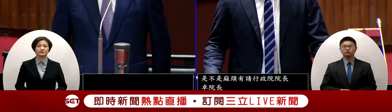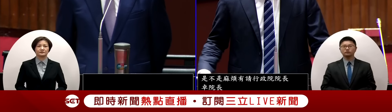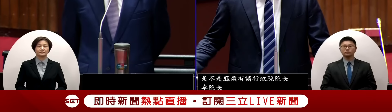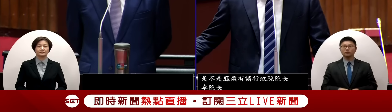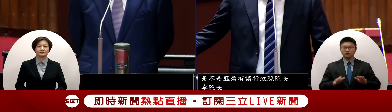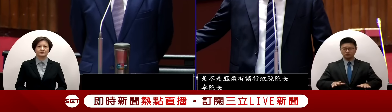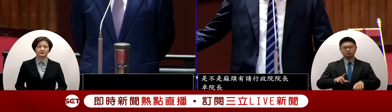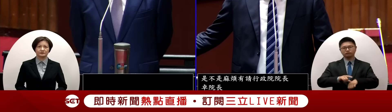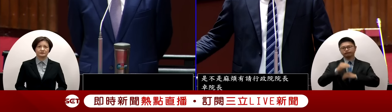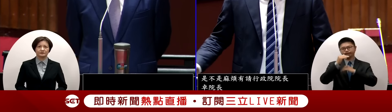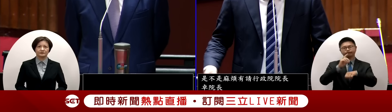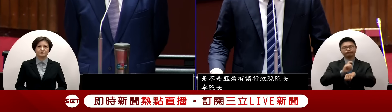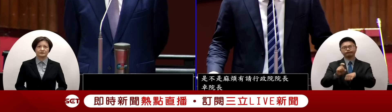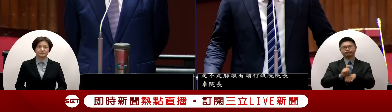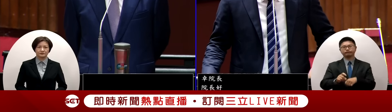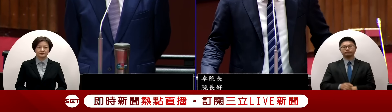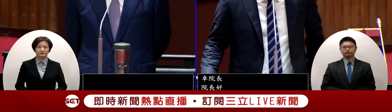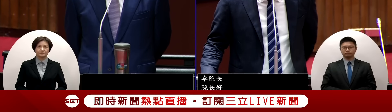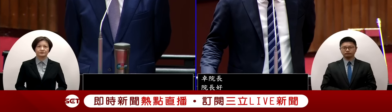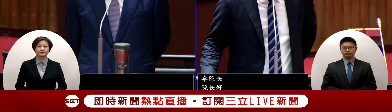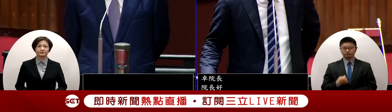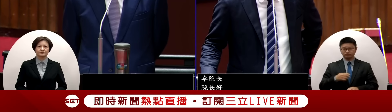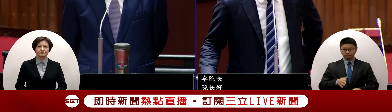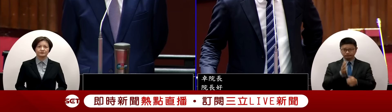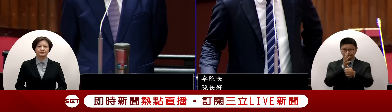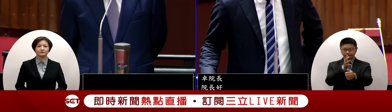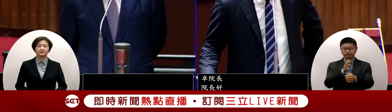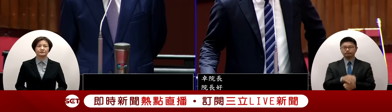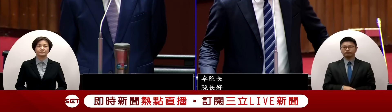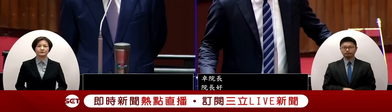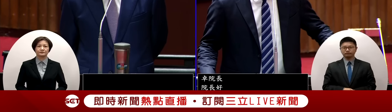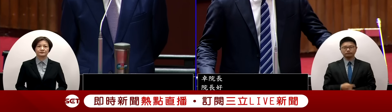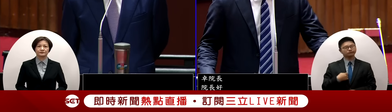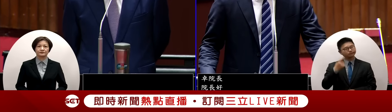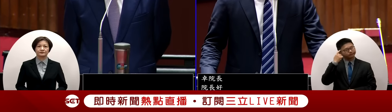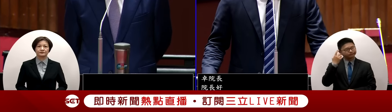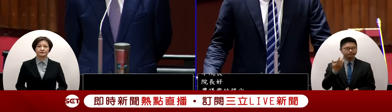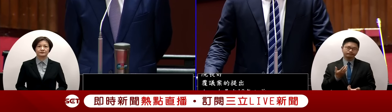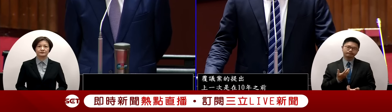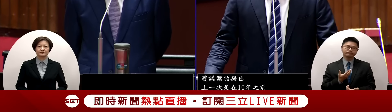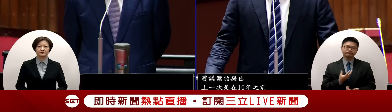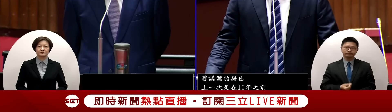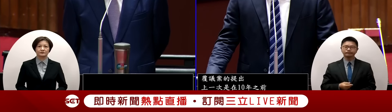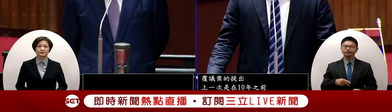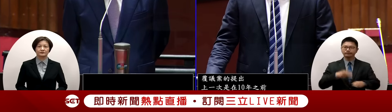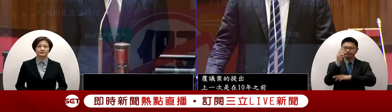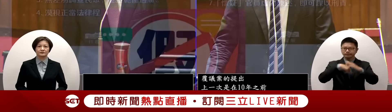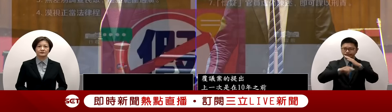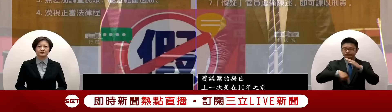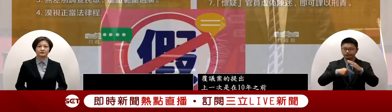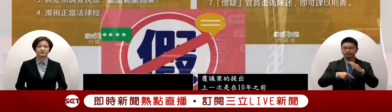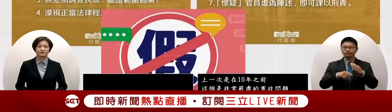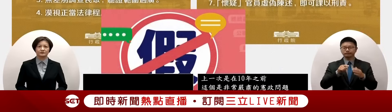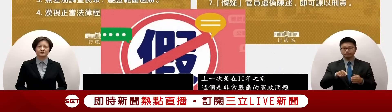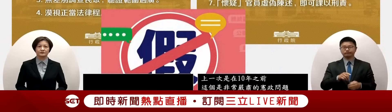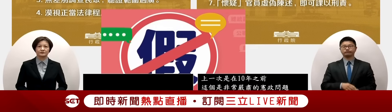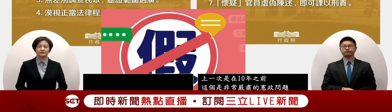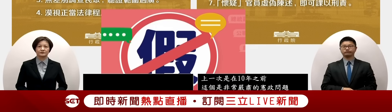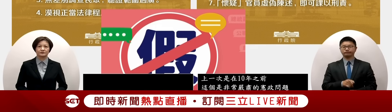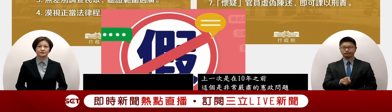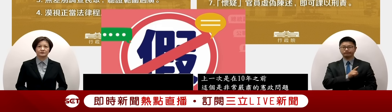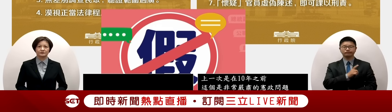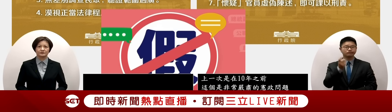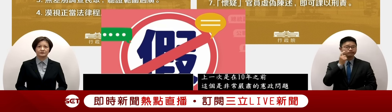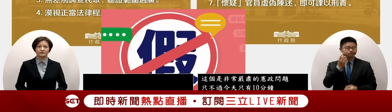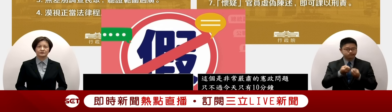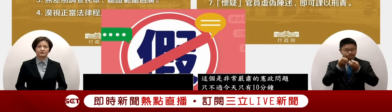天只有10分钟，我具体的要请教啊，我非常的遗憾，我们的行政院已经成为了假讯